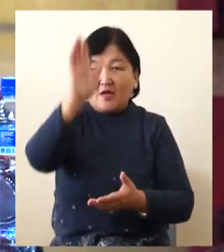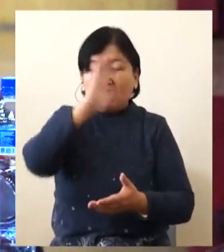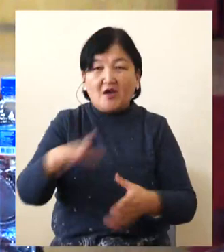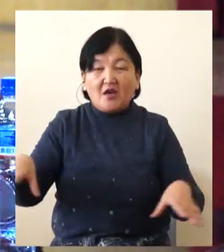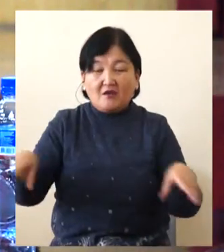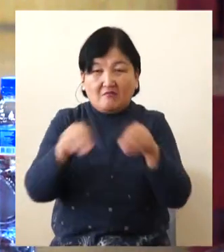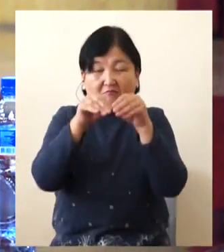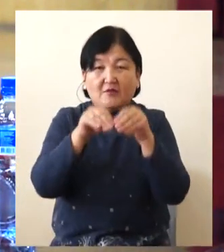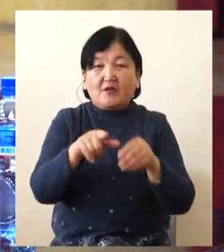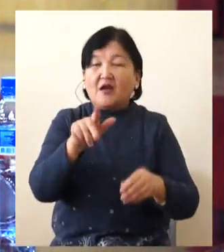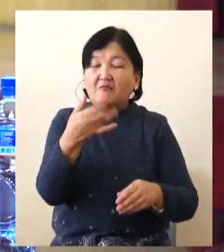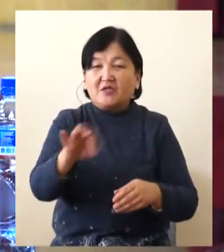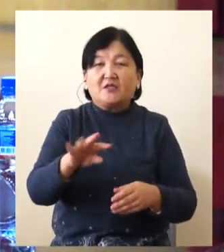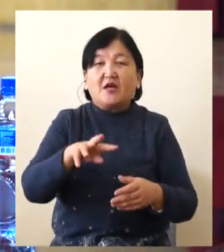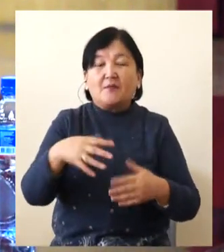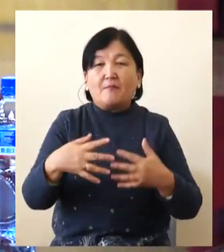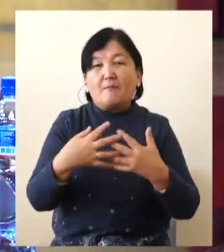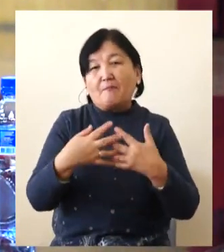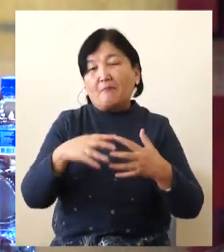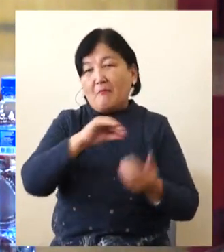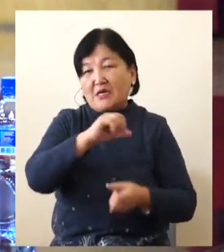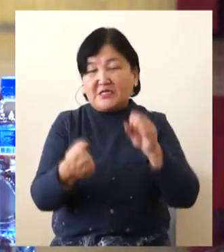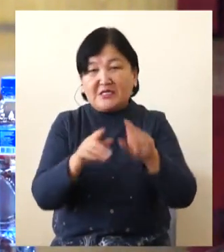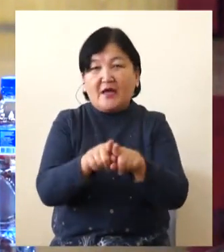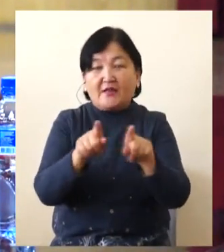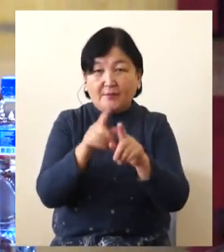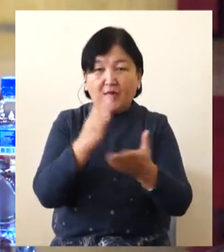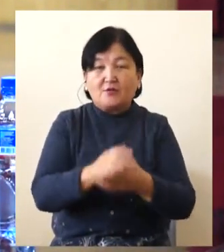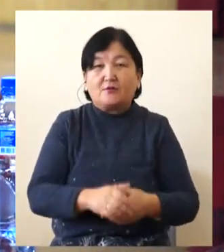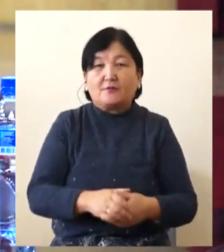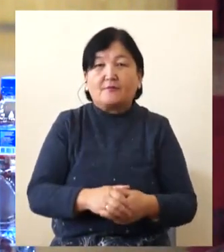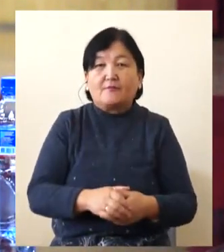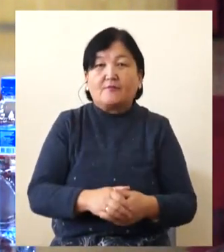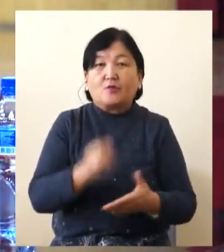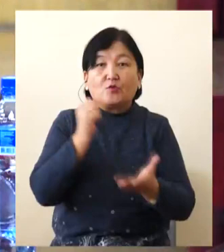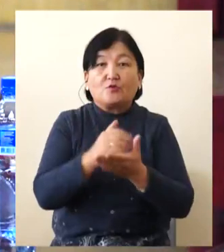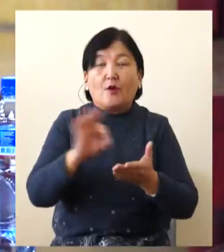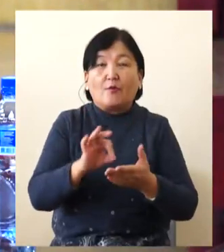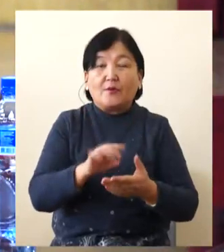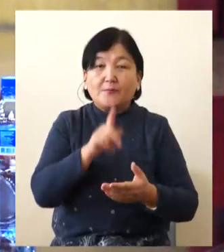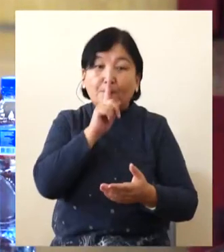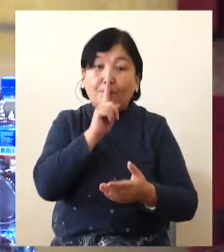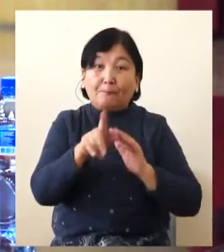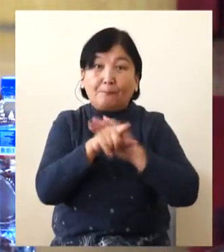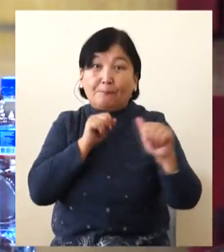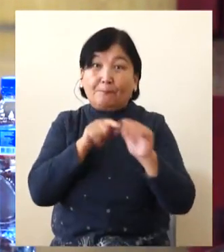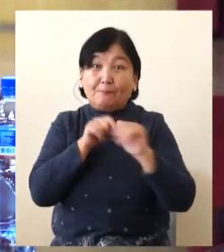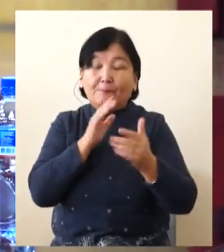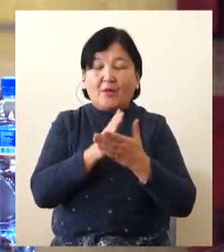гайхамшигтай машин байхгүй. Тийм учраас энэ хүмүүсийн хянах гууд энэ ирэх мэд чинь нөгөө хүмүүс. Өөрөө завшөө бас завсарт нь чон бодчихжээ шүү